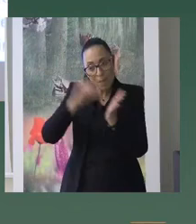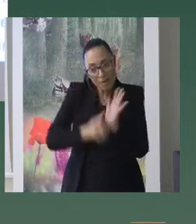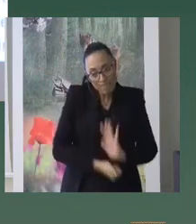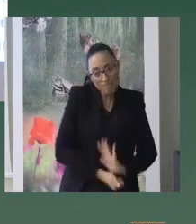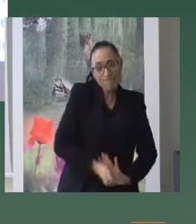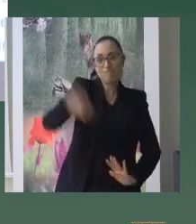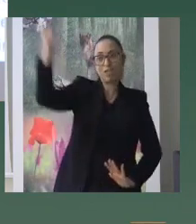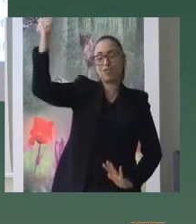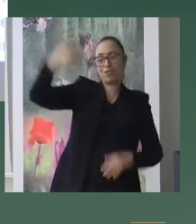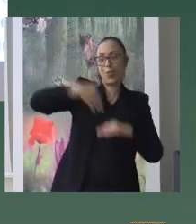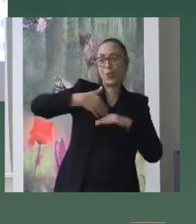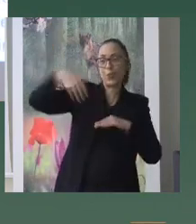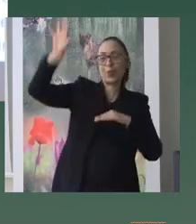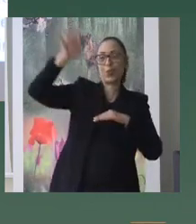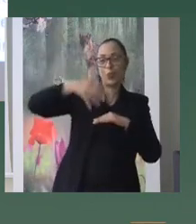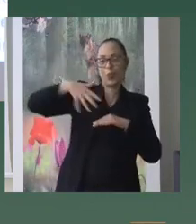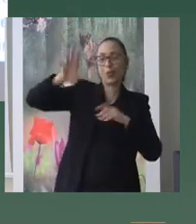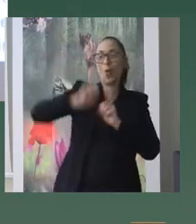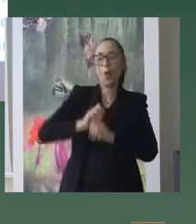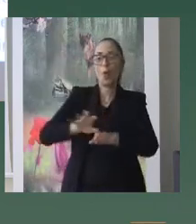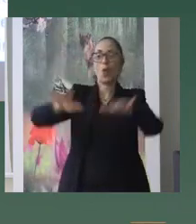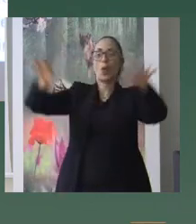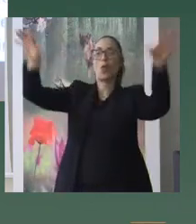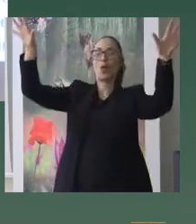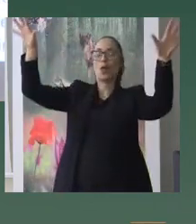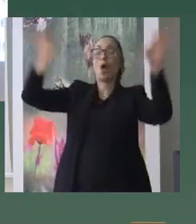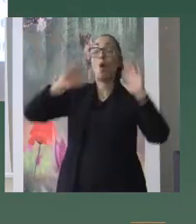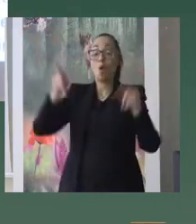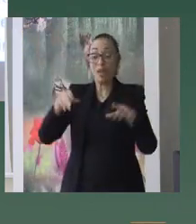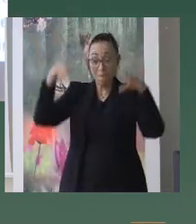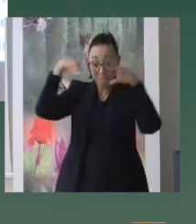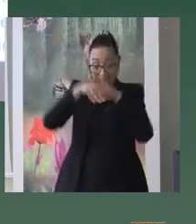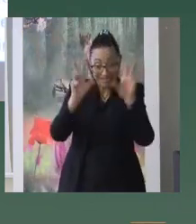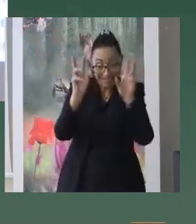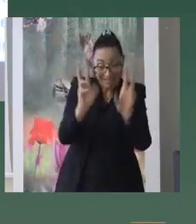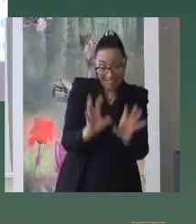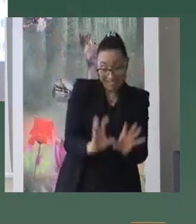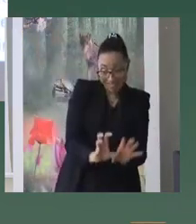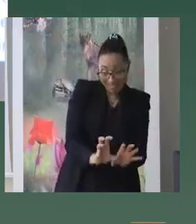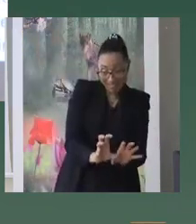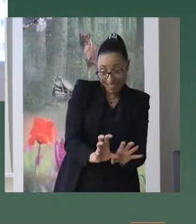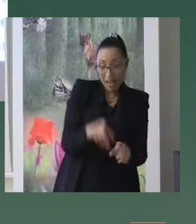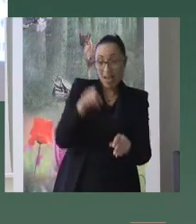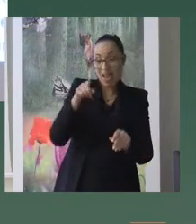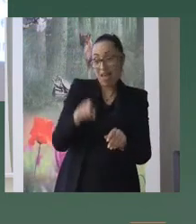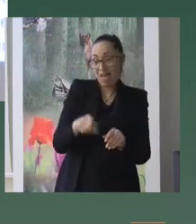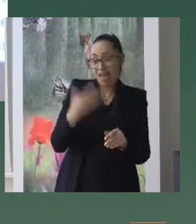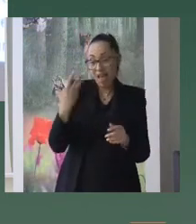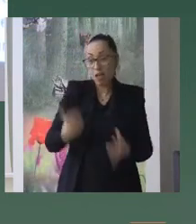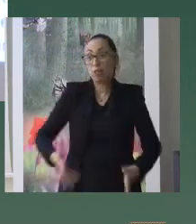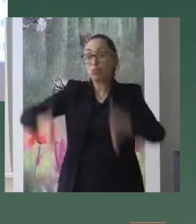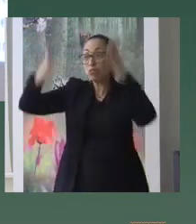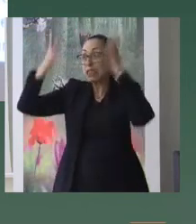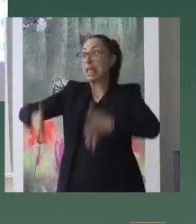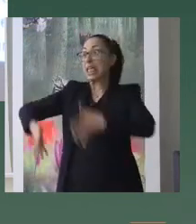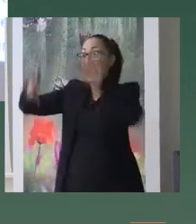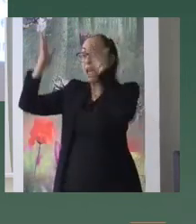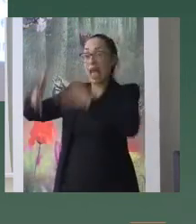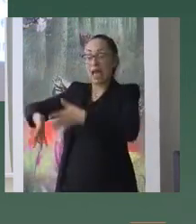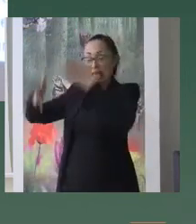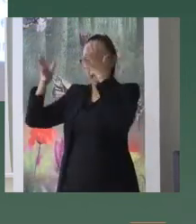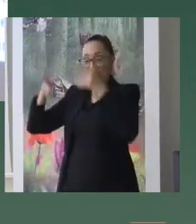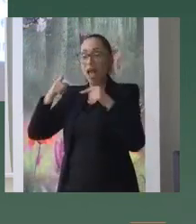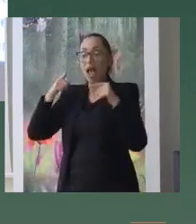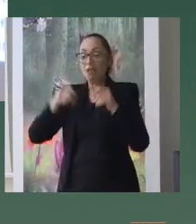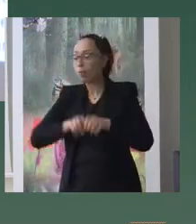προς τα πίσω, προς το διάστημα, για να ανακουφιστεί πολυθερμικά. Όταν είναι εγκλωβισμένος, όταν ο πολυδομικός ιστός έχει πυκνά κτίρια και ψηλά,